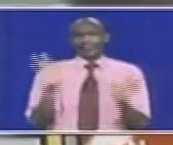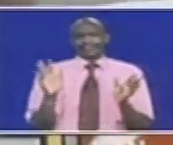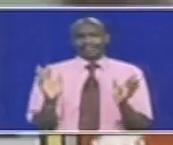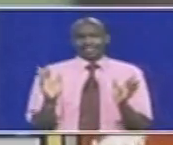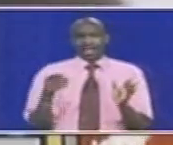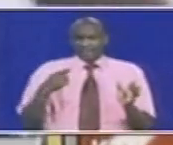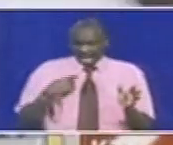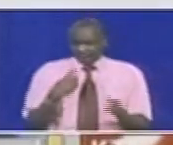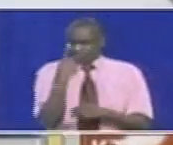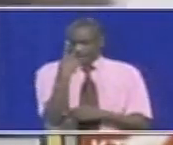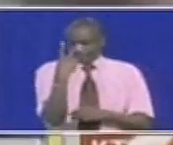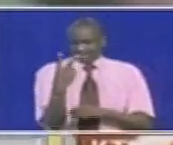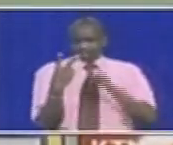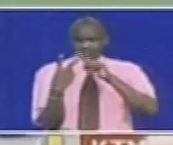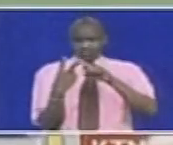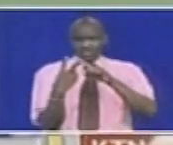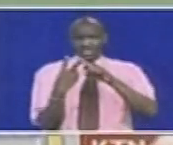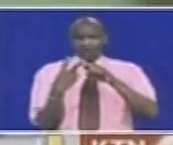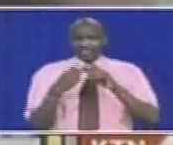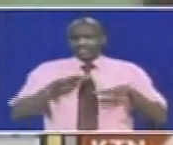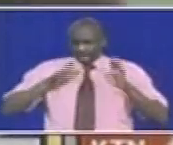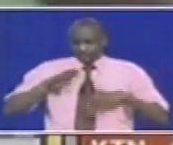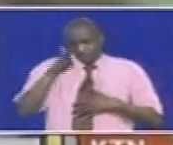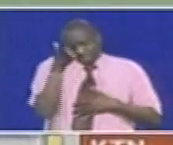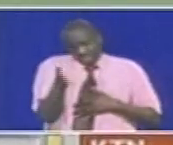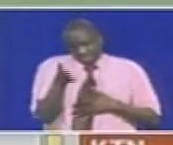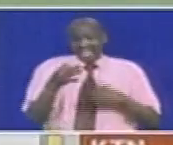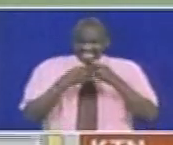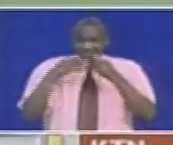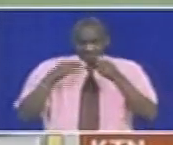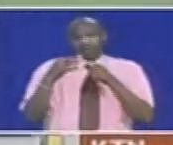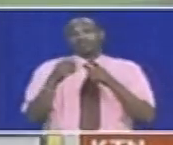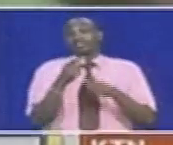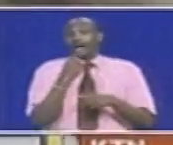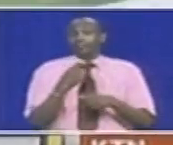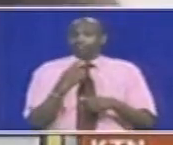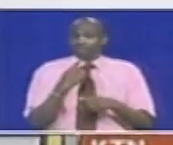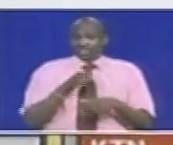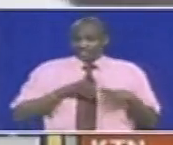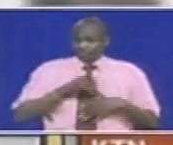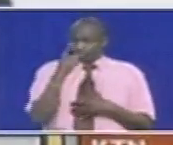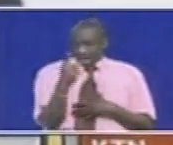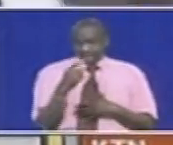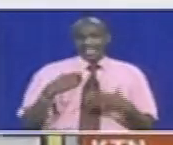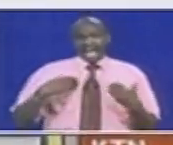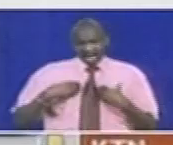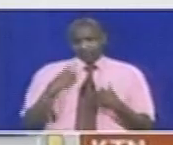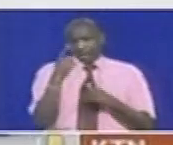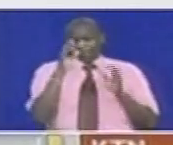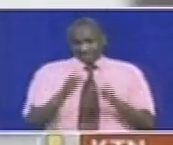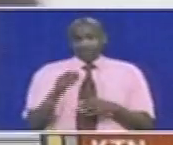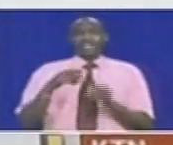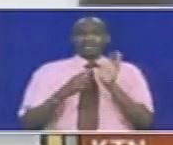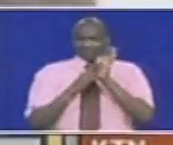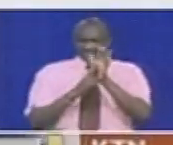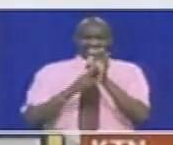Niko na mtu mmoja tu ambaye ni Msamburu kati ya watu nane. Niko na mtu mmoja anawakilisha Wasomali kati